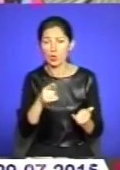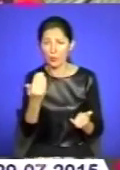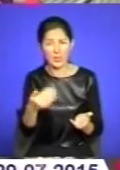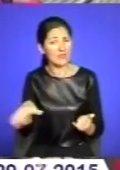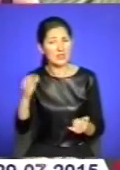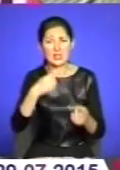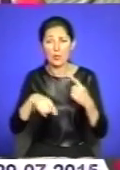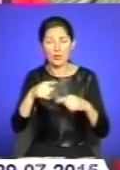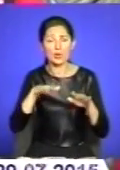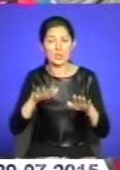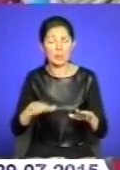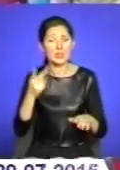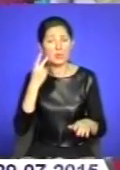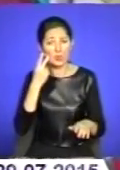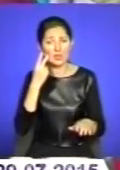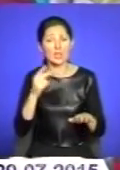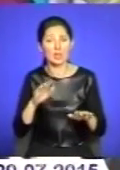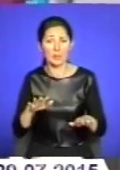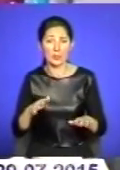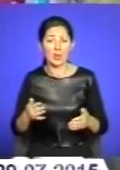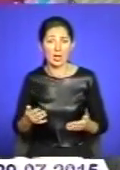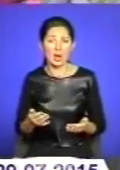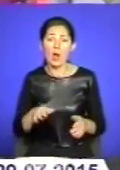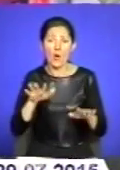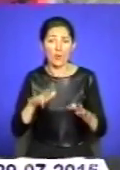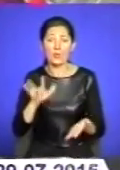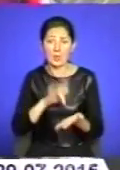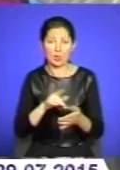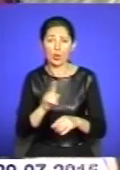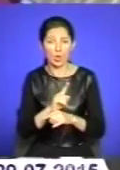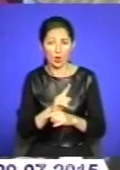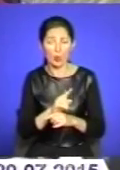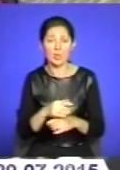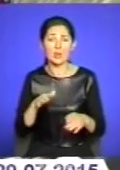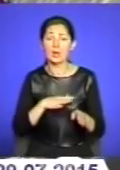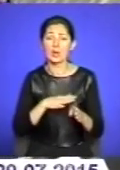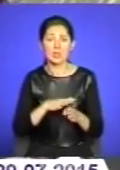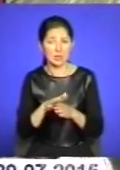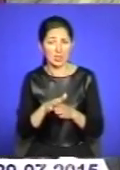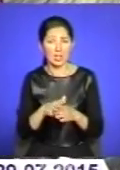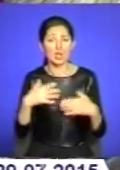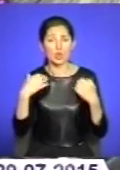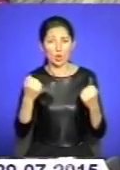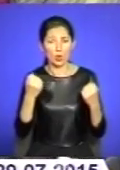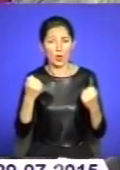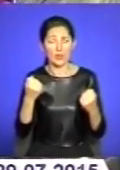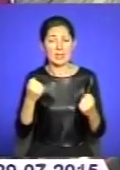місце постійної дислокації, місто Тернопіль. Цілі, здорові,